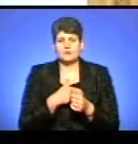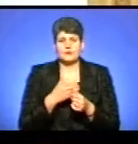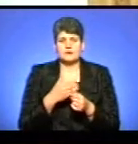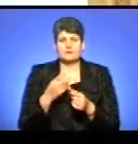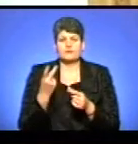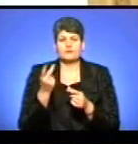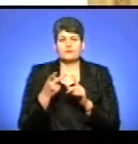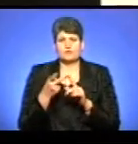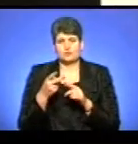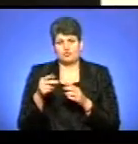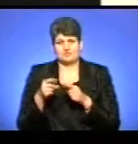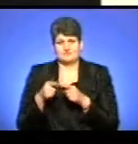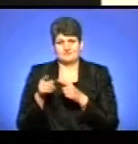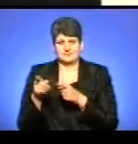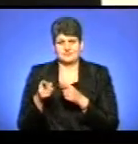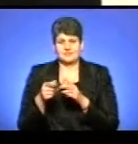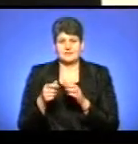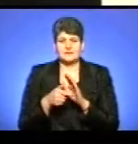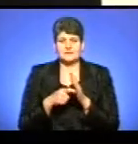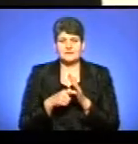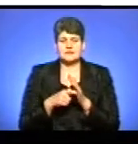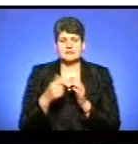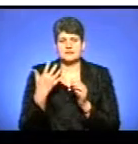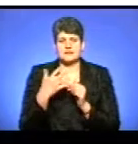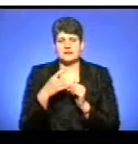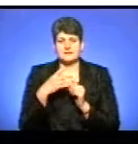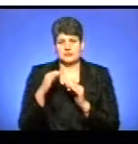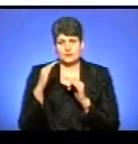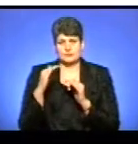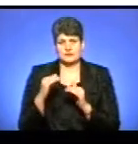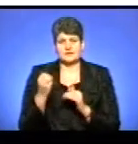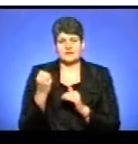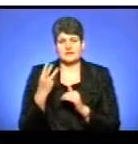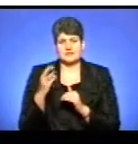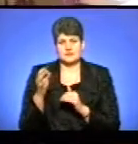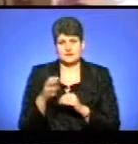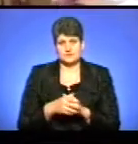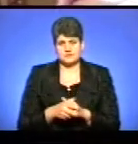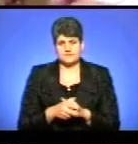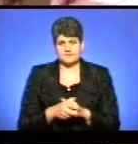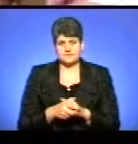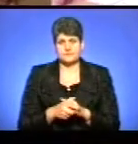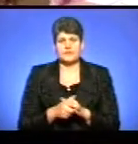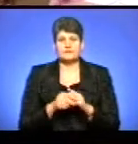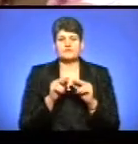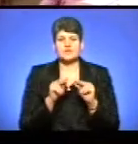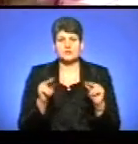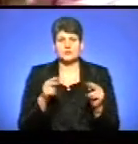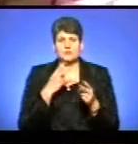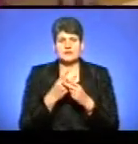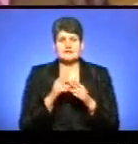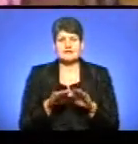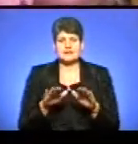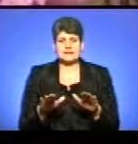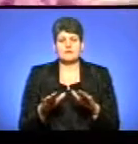у другому кінці класу. За 5 хвилин стовпчик термометра опустився до 13 градусів. Учителька показує дітям вправи